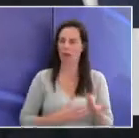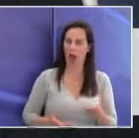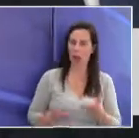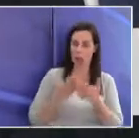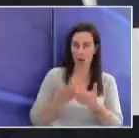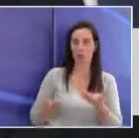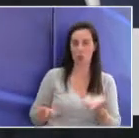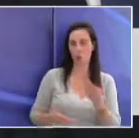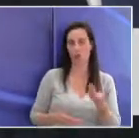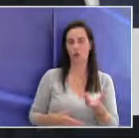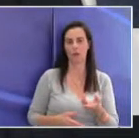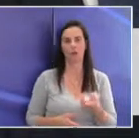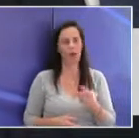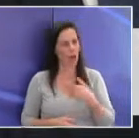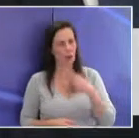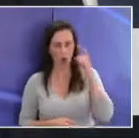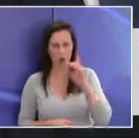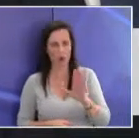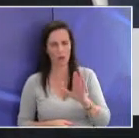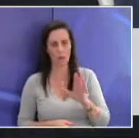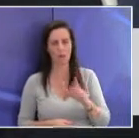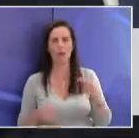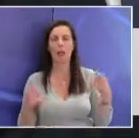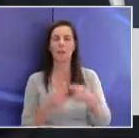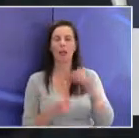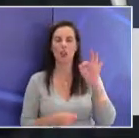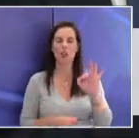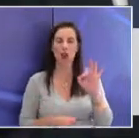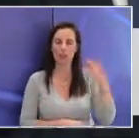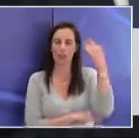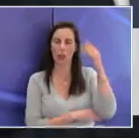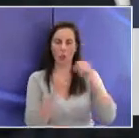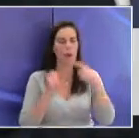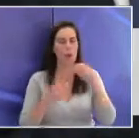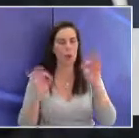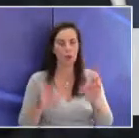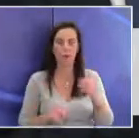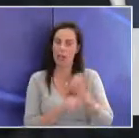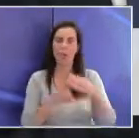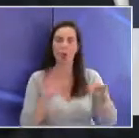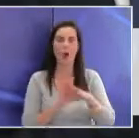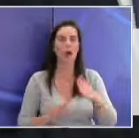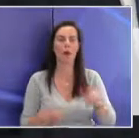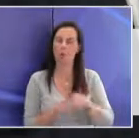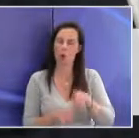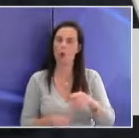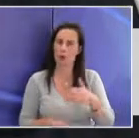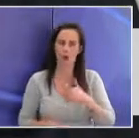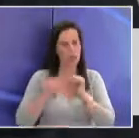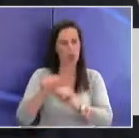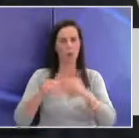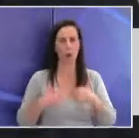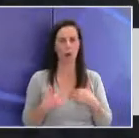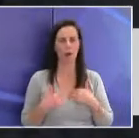עזרו לו, דחפו אותו לא לפינה. לא כפסיבים, אני חושב, תראי, מבחינת ש"ס ודגל התורה אמרו לו במפורש, תעביר את החוק כמו שהוא תקבל